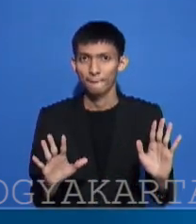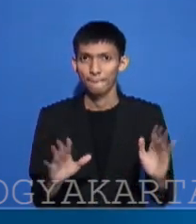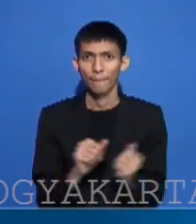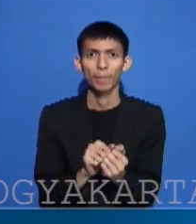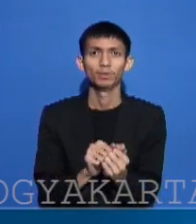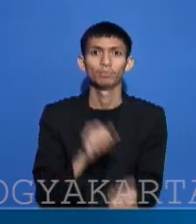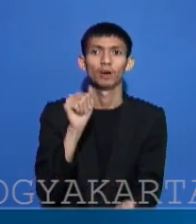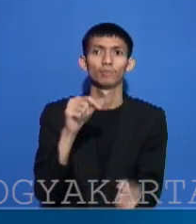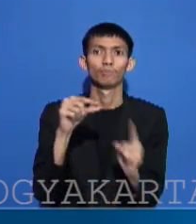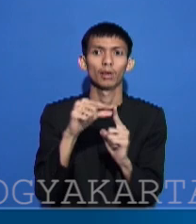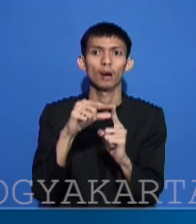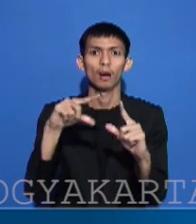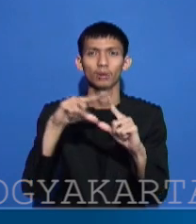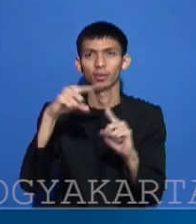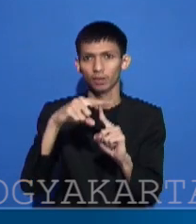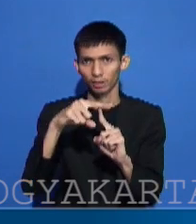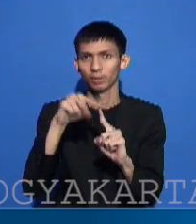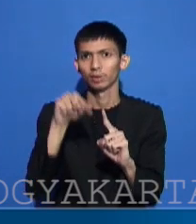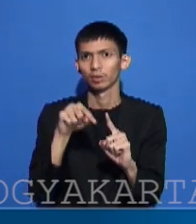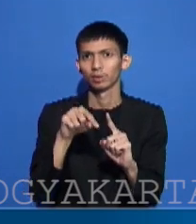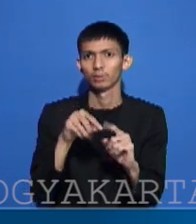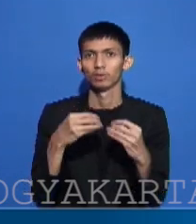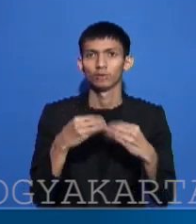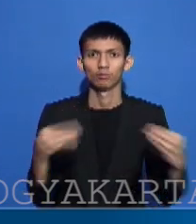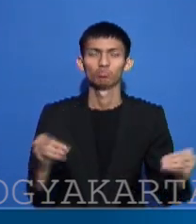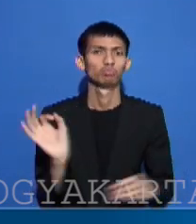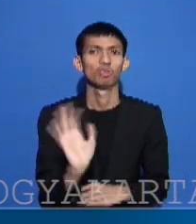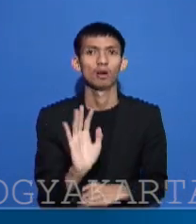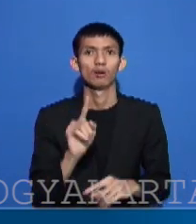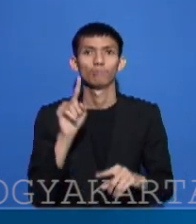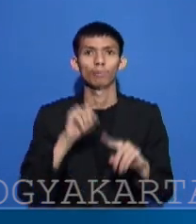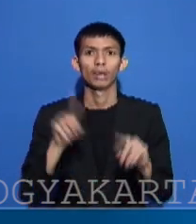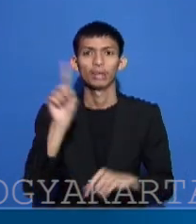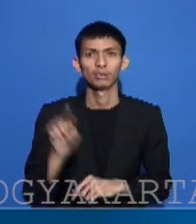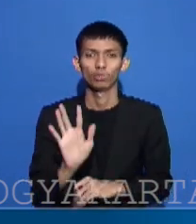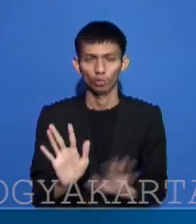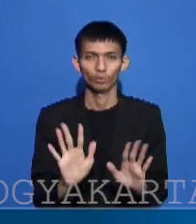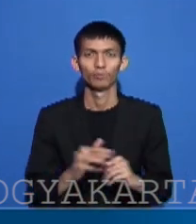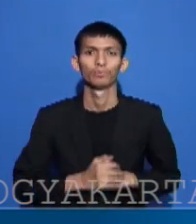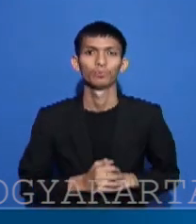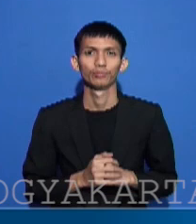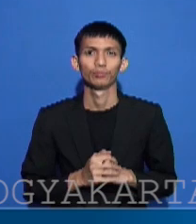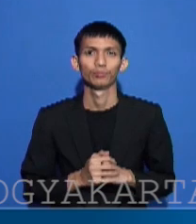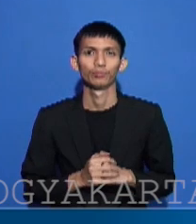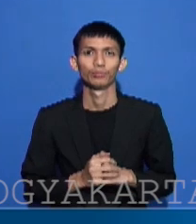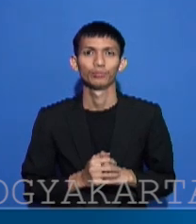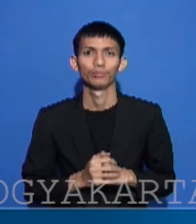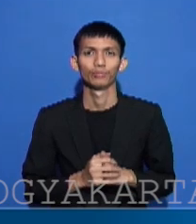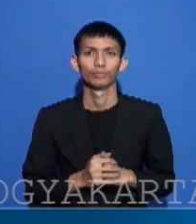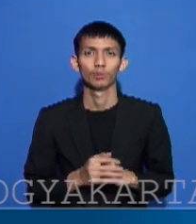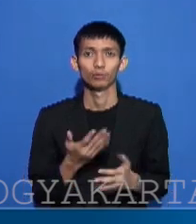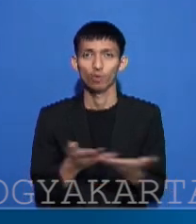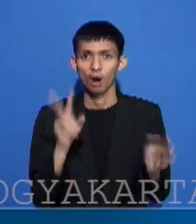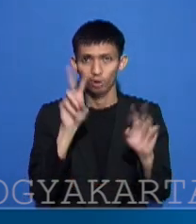berbentuk smart akta atau akta elektronik. Untuk itu, pejabat pembuat akta tanah agar bersiap-siap untuk menghadapi transformasi